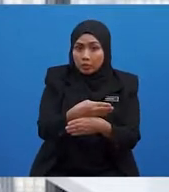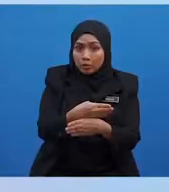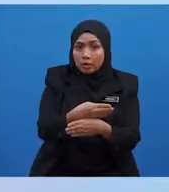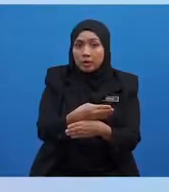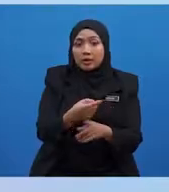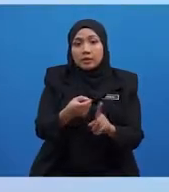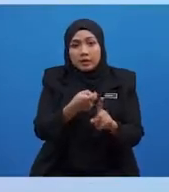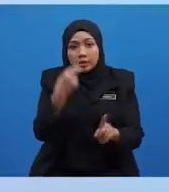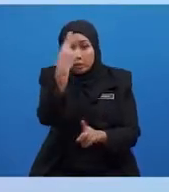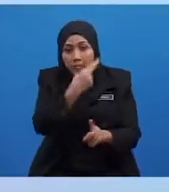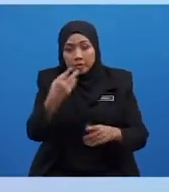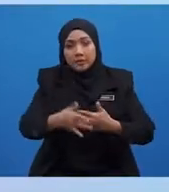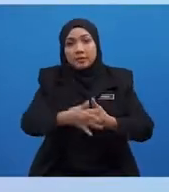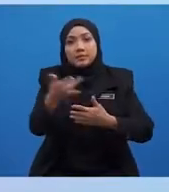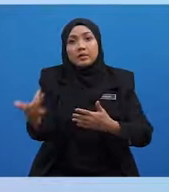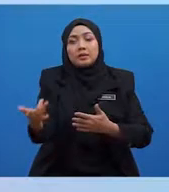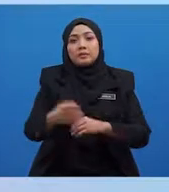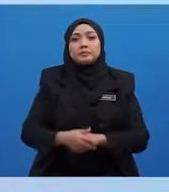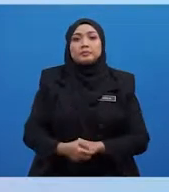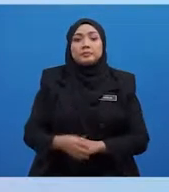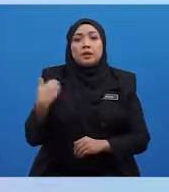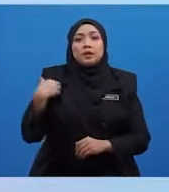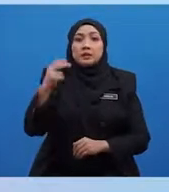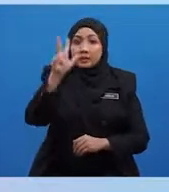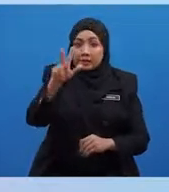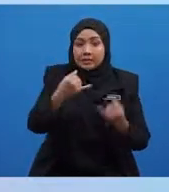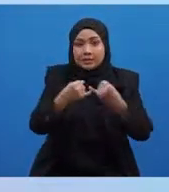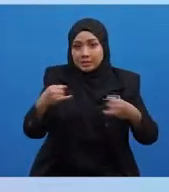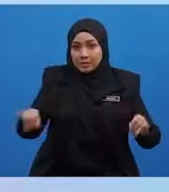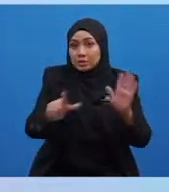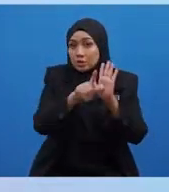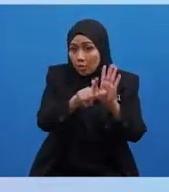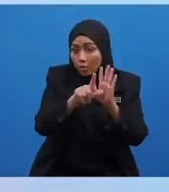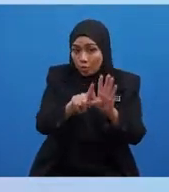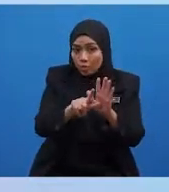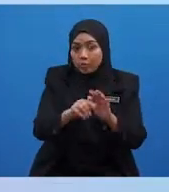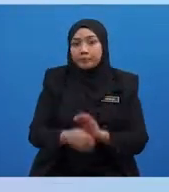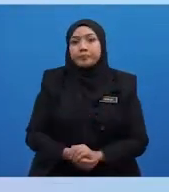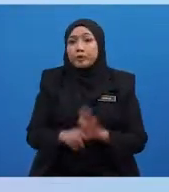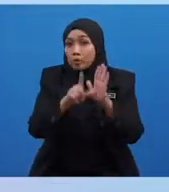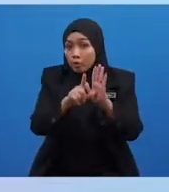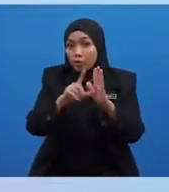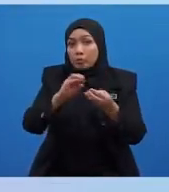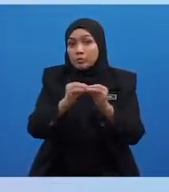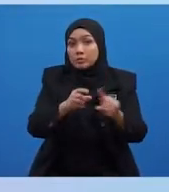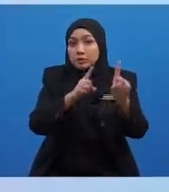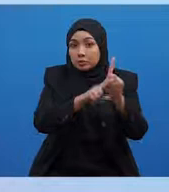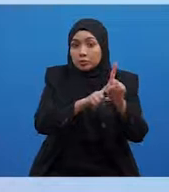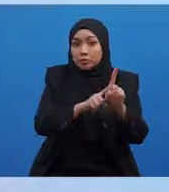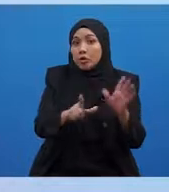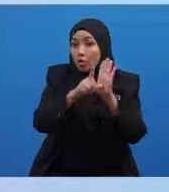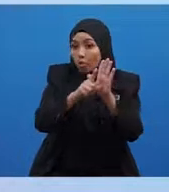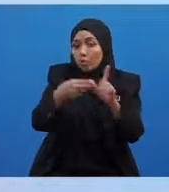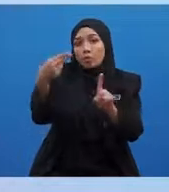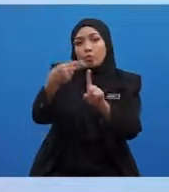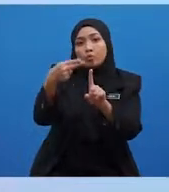asal. Terdapat tiga jenis logo. Mari kita lihat logo yang pertama, iaitu logo huruf.